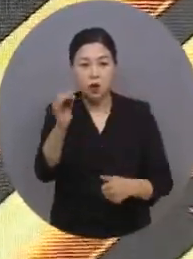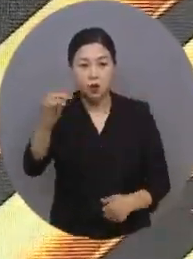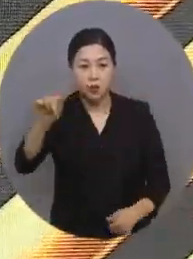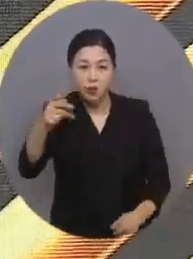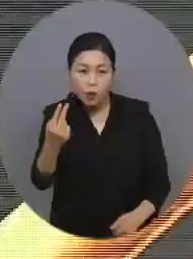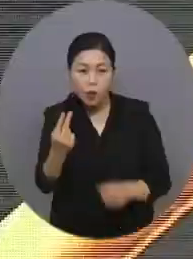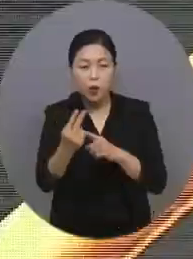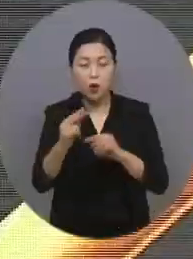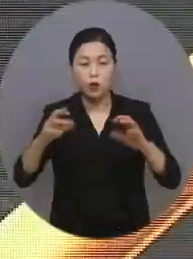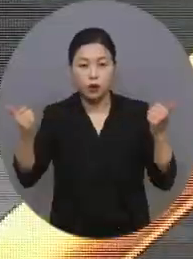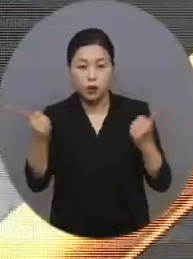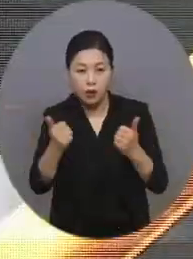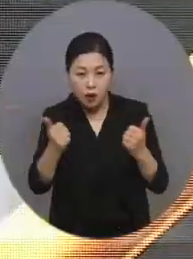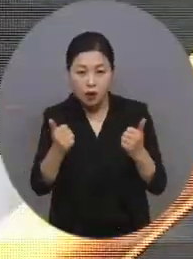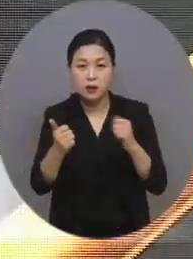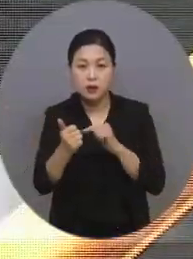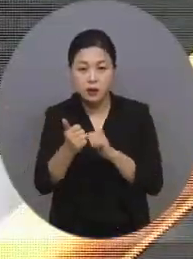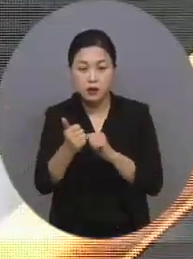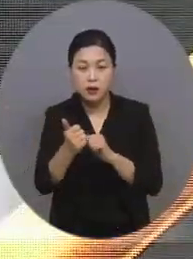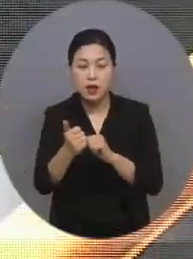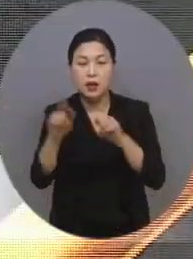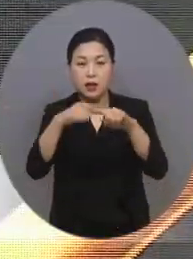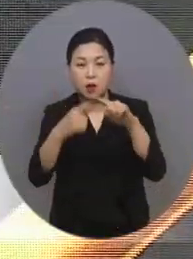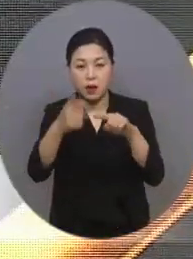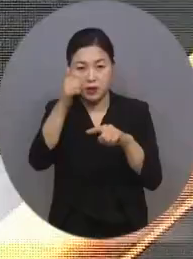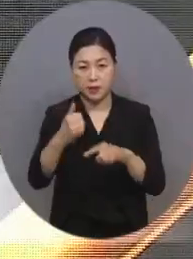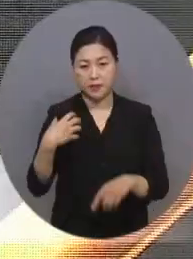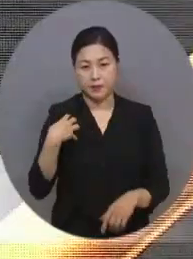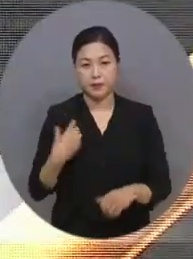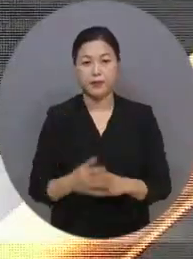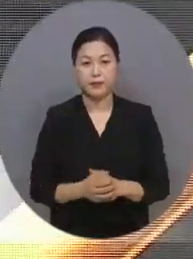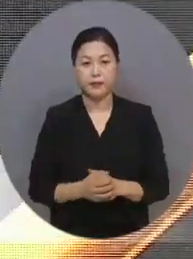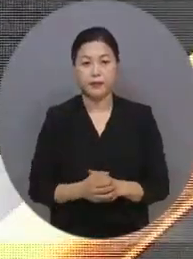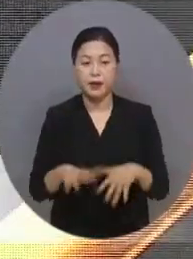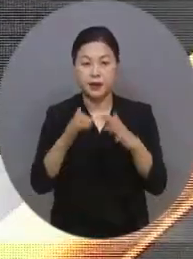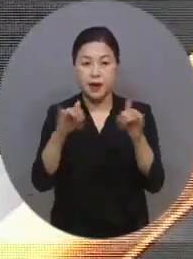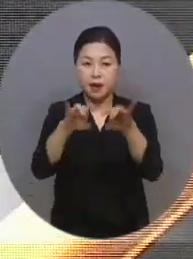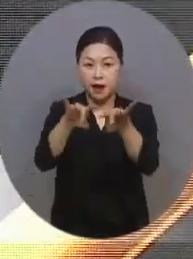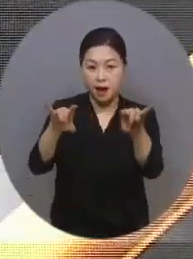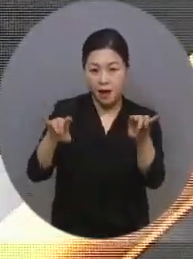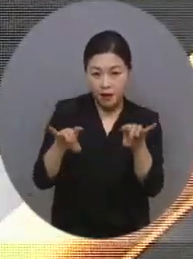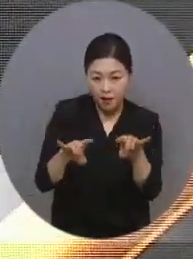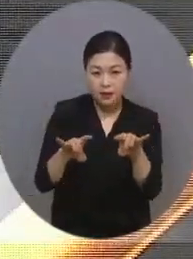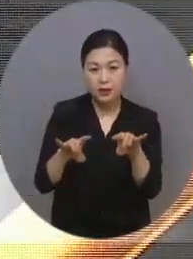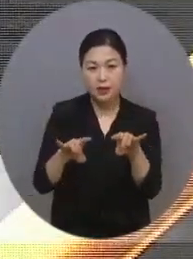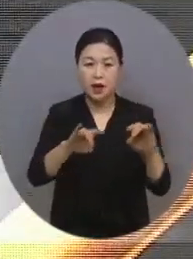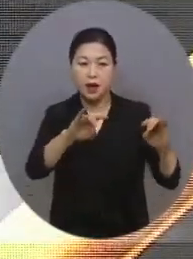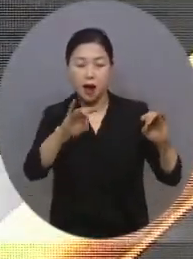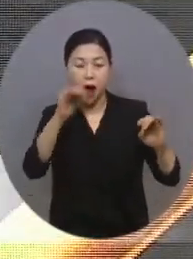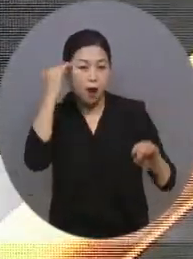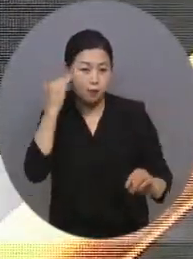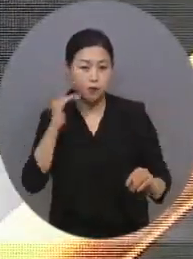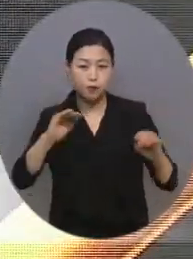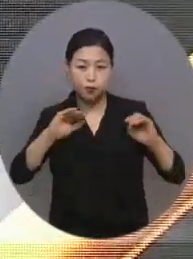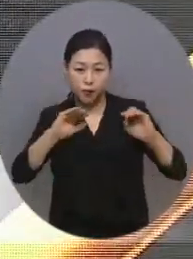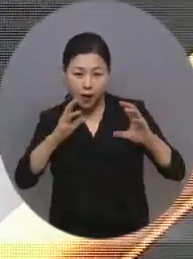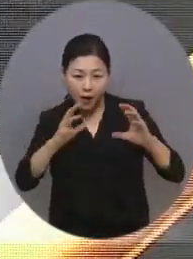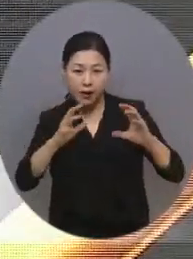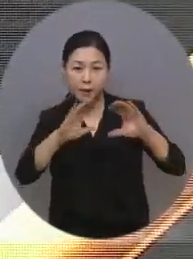맡았습니다. 한 분 한 분이 힘을 내서 우리나라를 밝고 떳떳하고 자부심